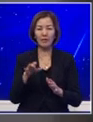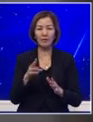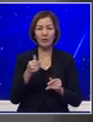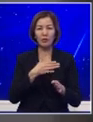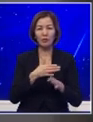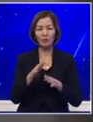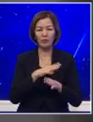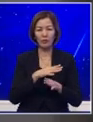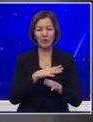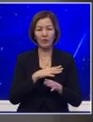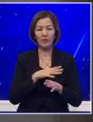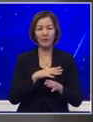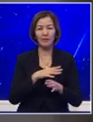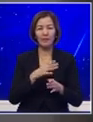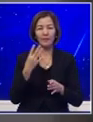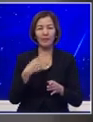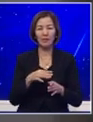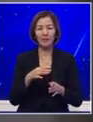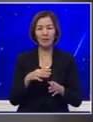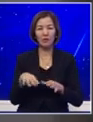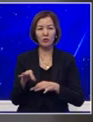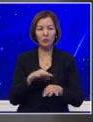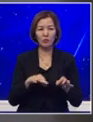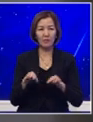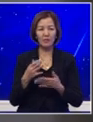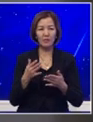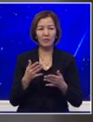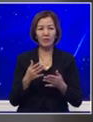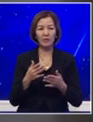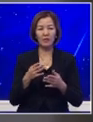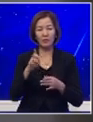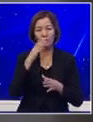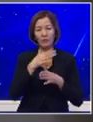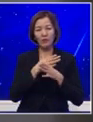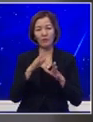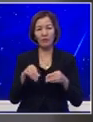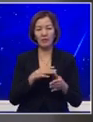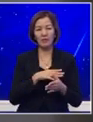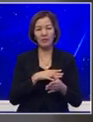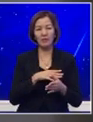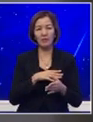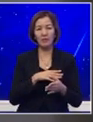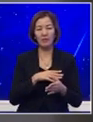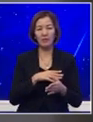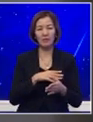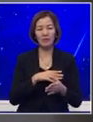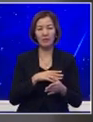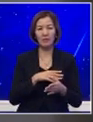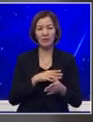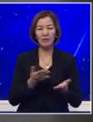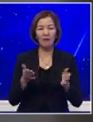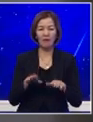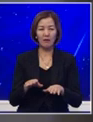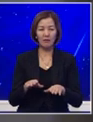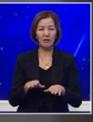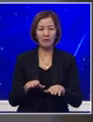қаржыландырылған. Оны атап өтсек, оның ішінде 40 жобасының өзі субсидия процент ставки дейді, сол арқылы өткен.